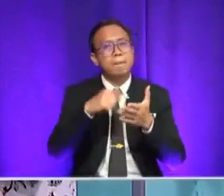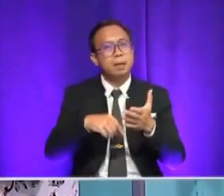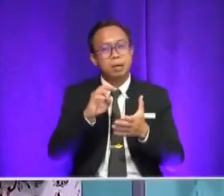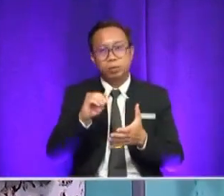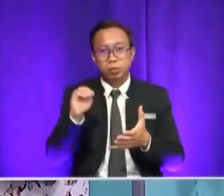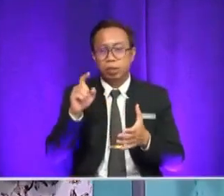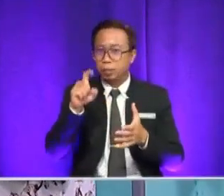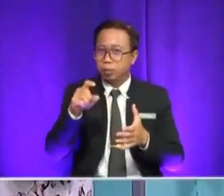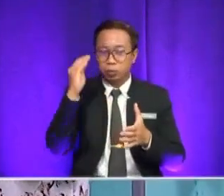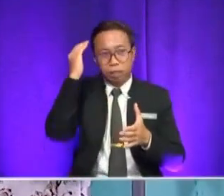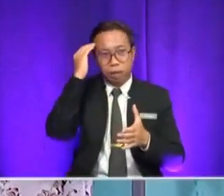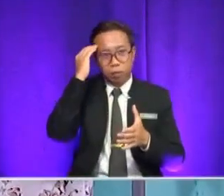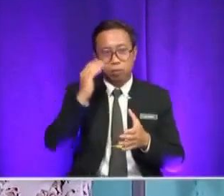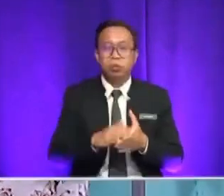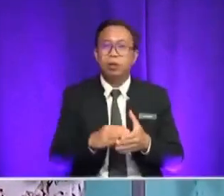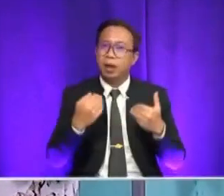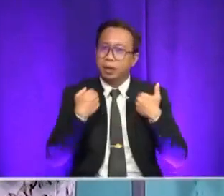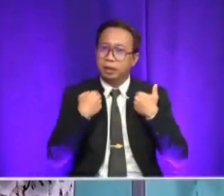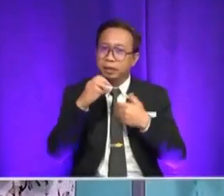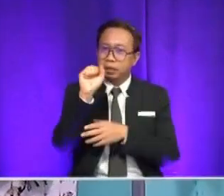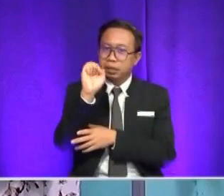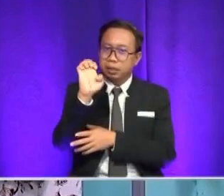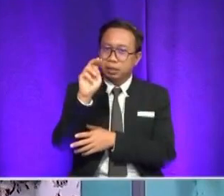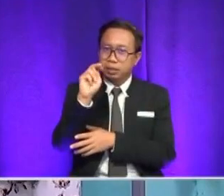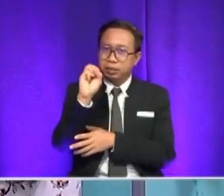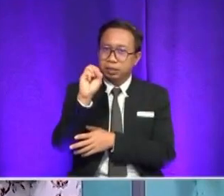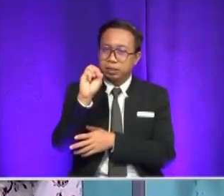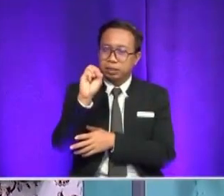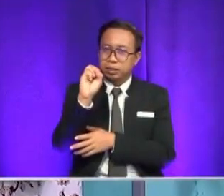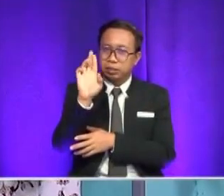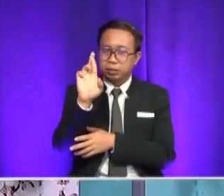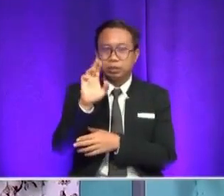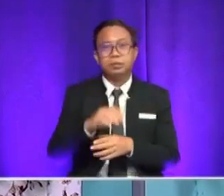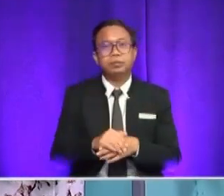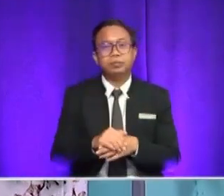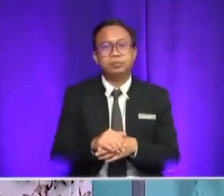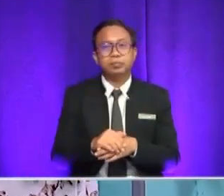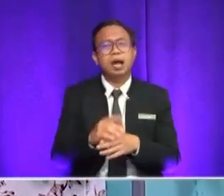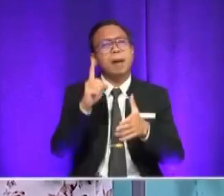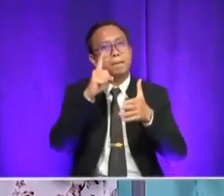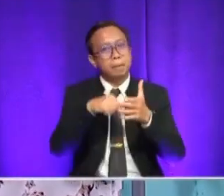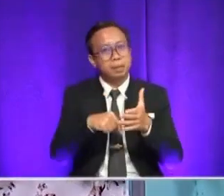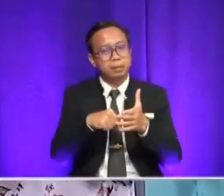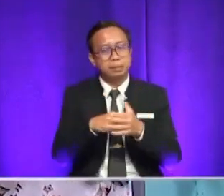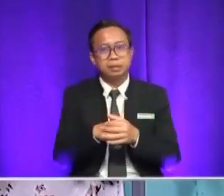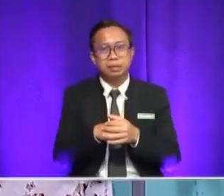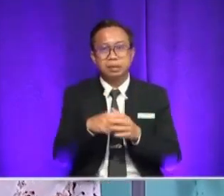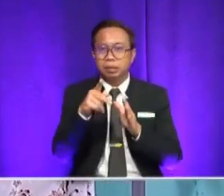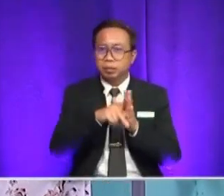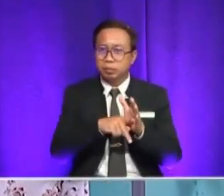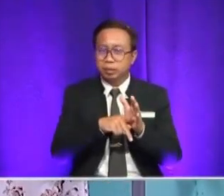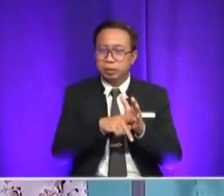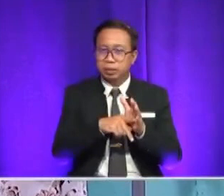perlu tahu adalah yang pertama sekali adalah sensor. Okey, sensor. Apa itu sensor? Ia adalah